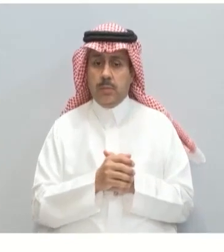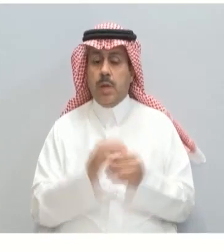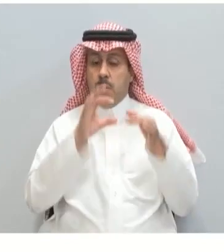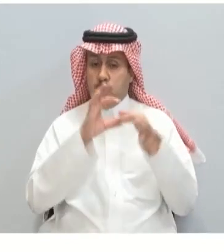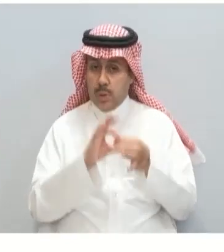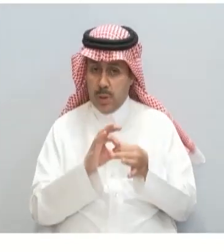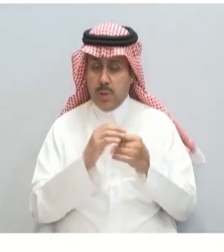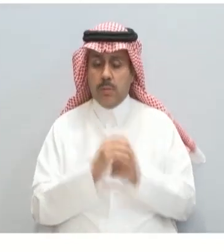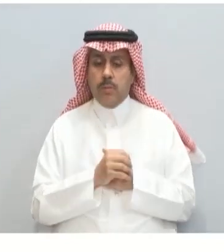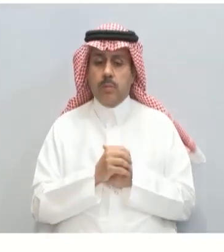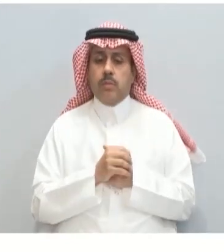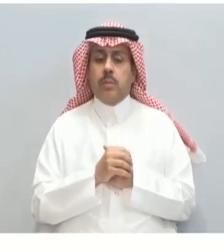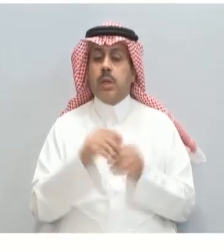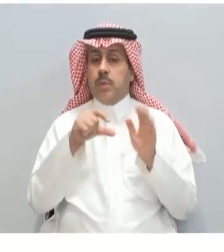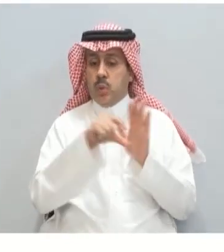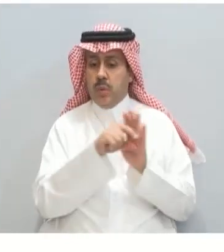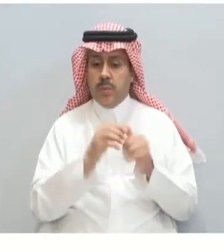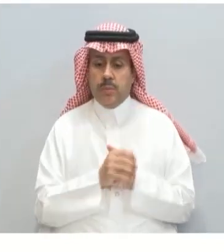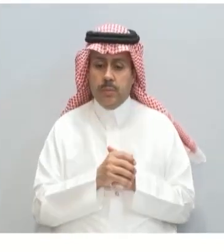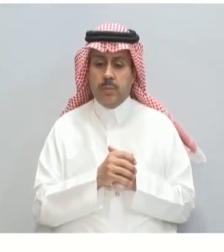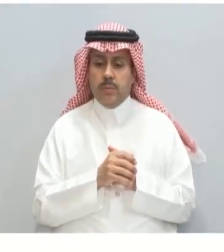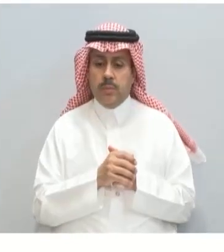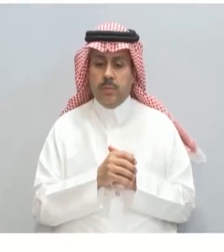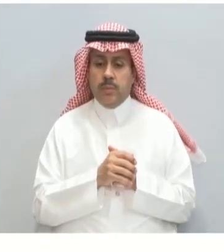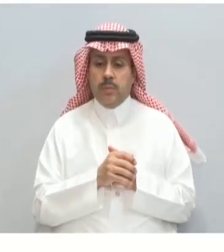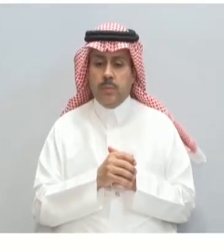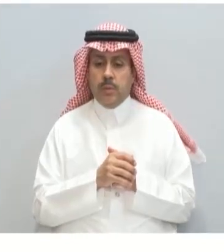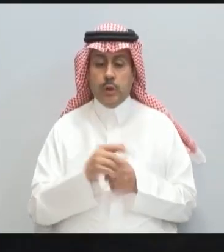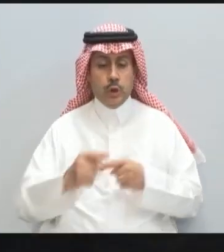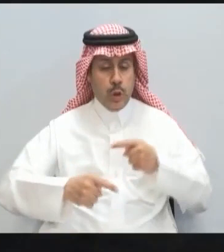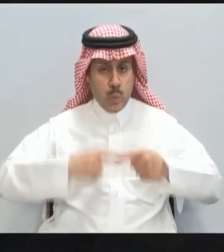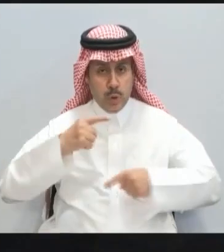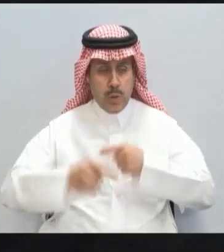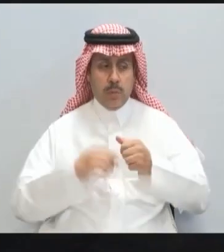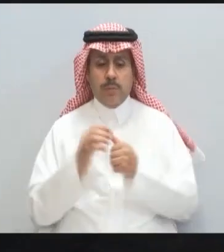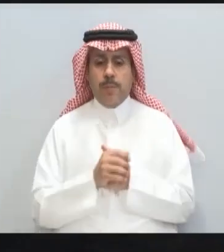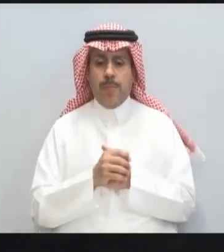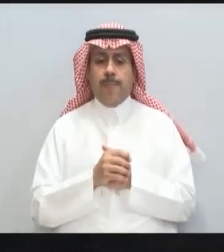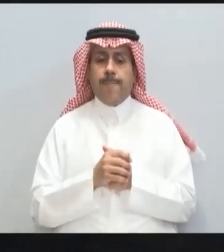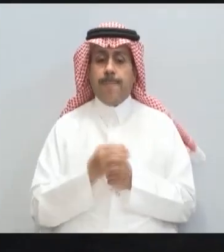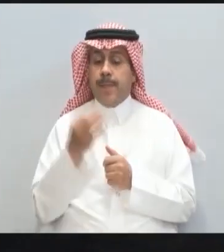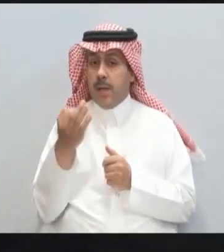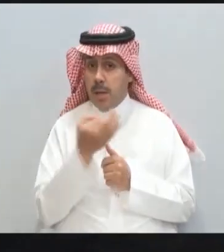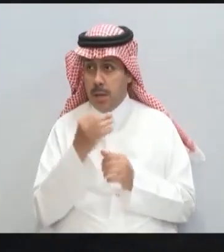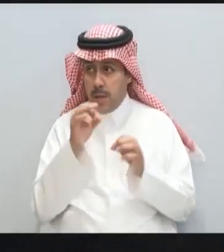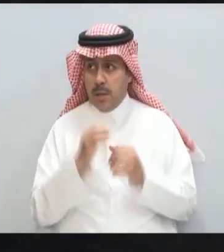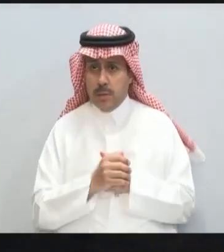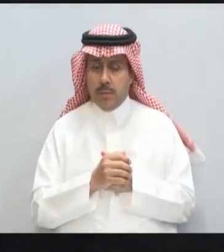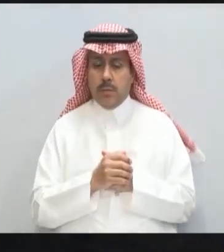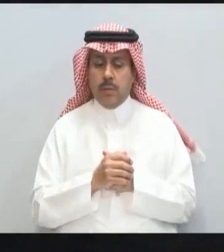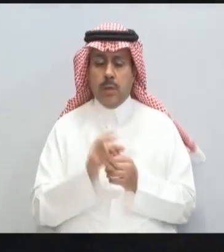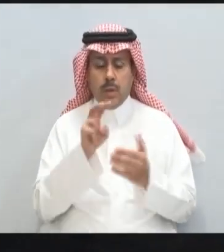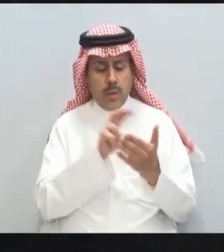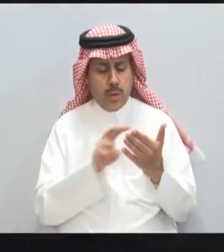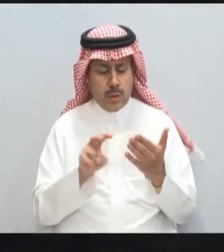متعلقه بهذه السوره وكما تعودنا ايها الطلاب والطالبات نقرا الايات قراءه